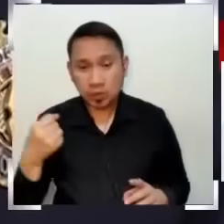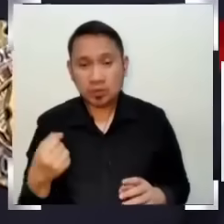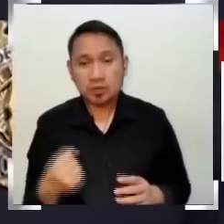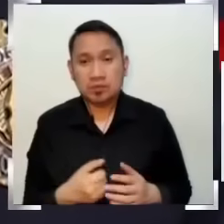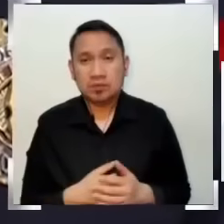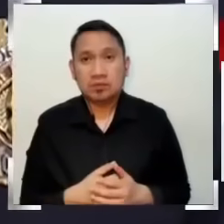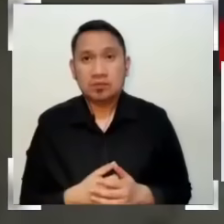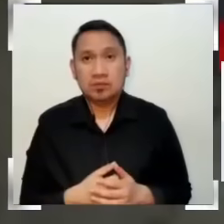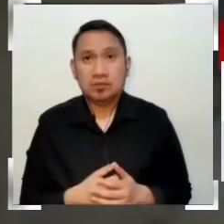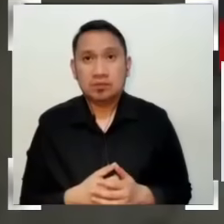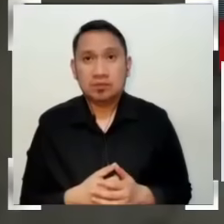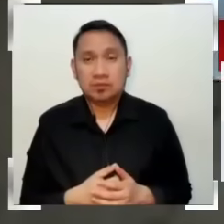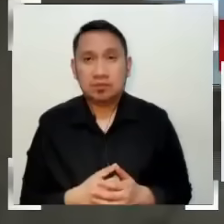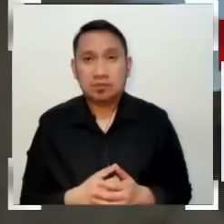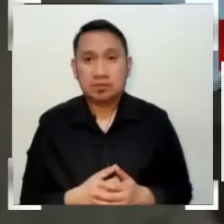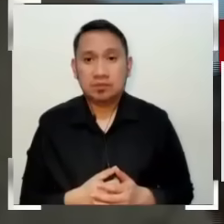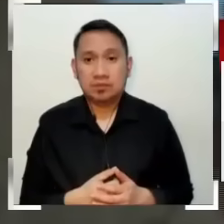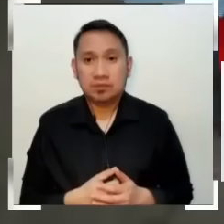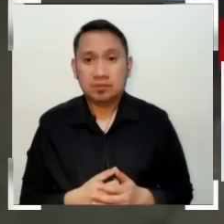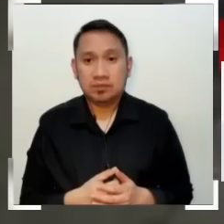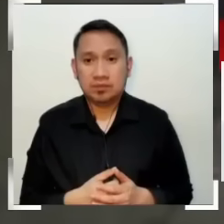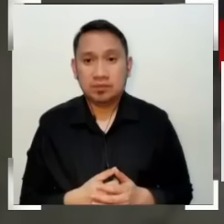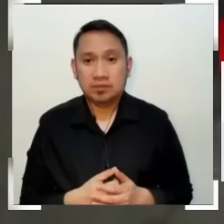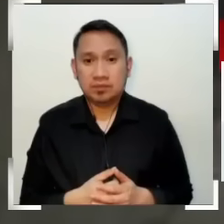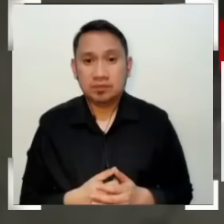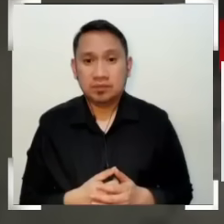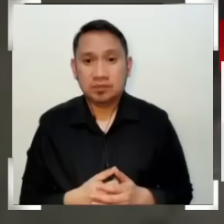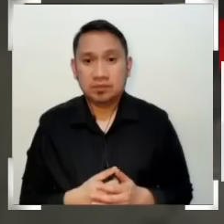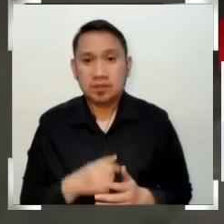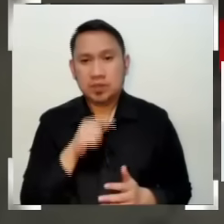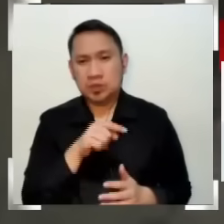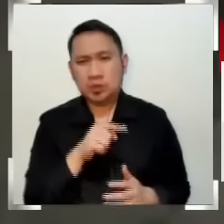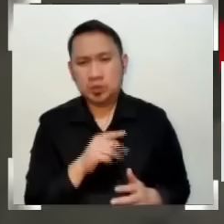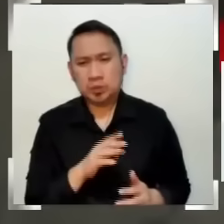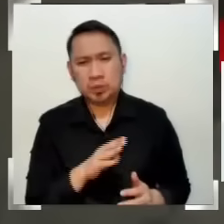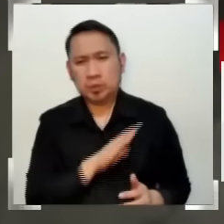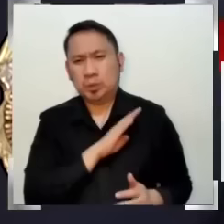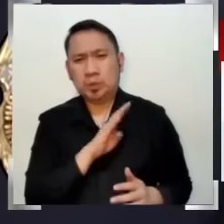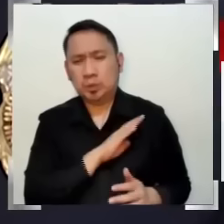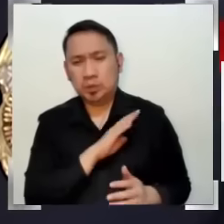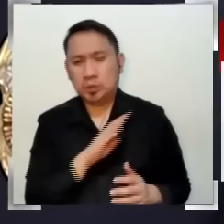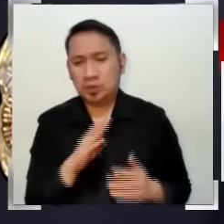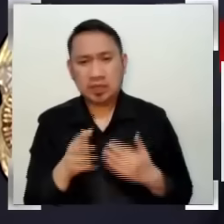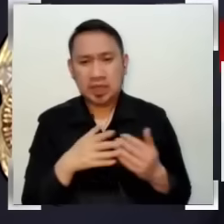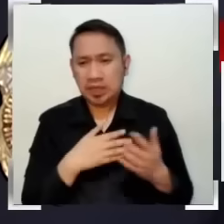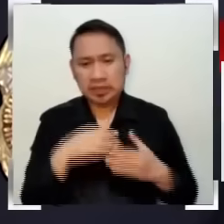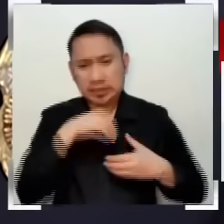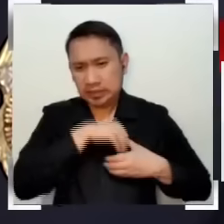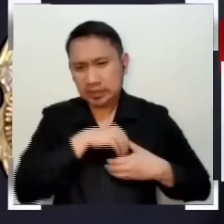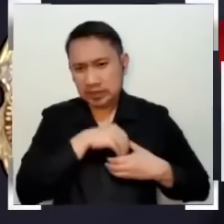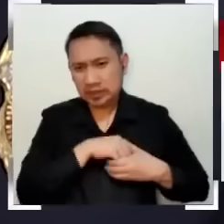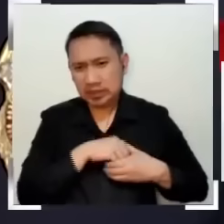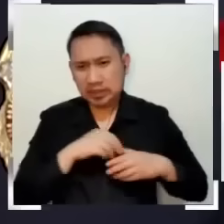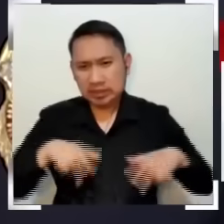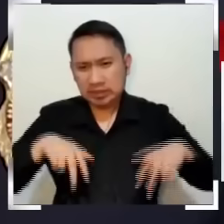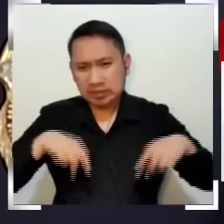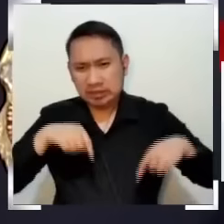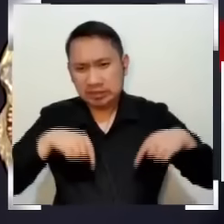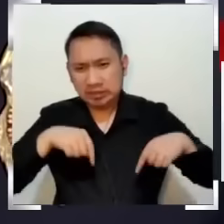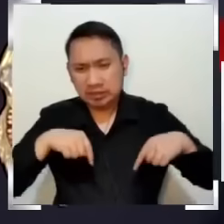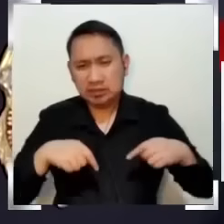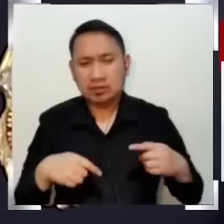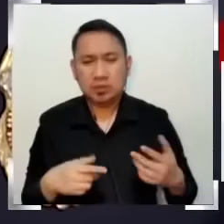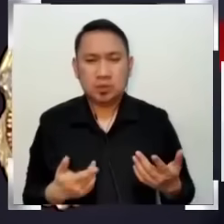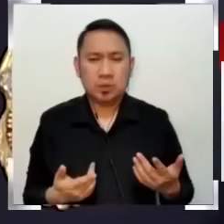pagtumba niya sa lupa. Nilakasan na lang daw niya ang loob niya kahit natatakot siya. Nakabahan po. Paano na kayo